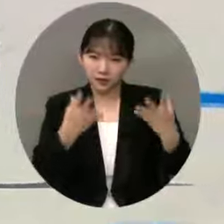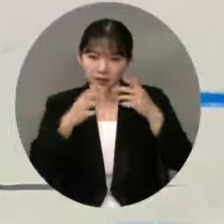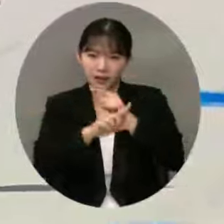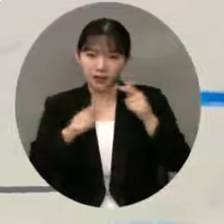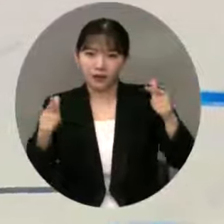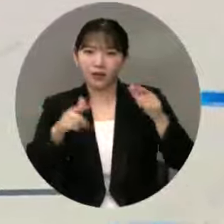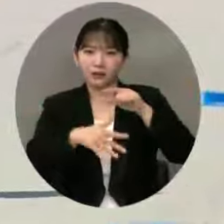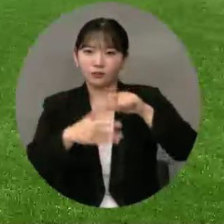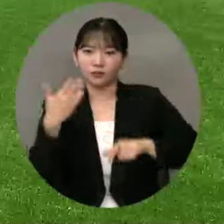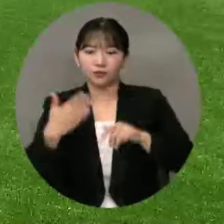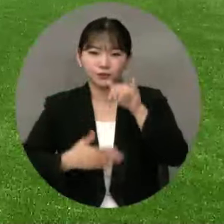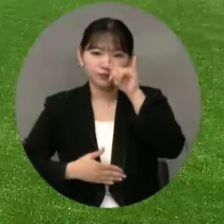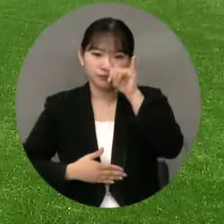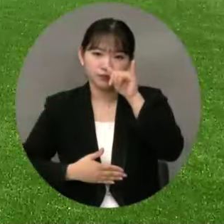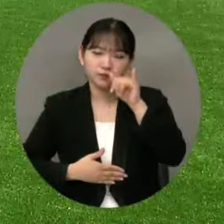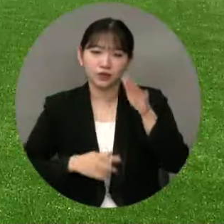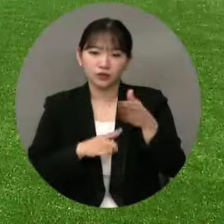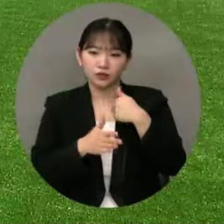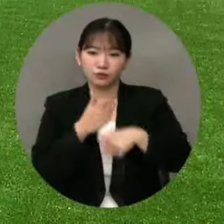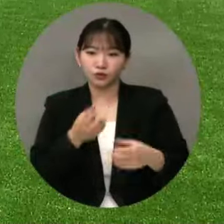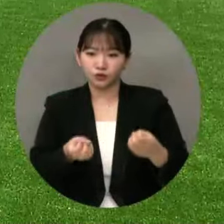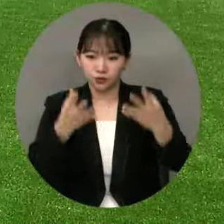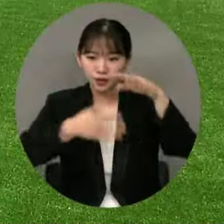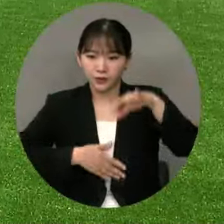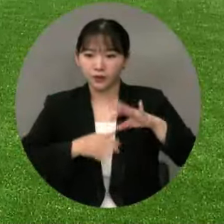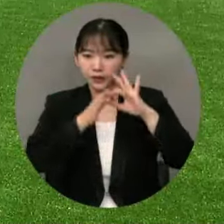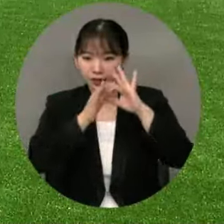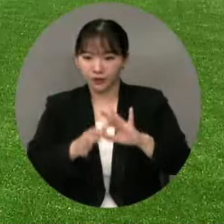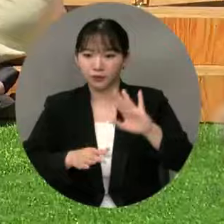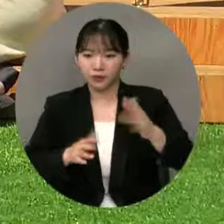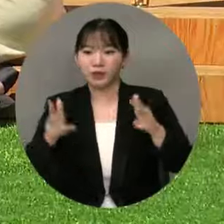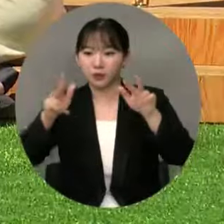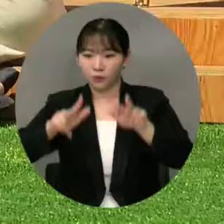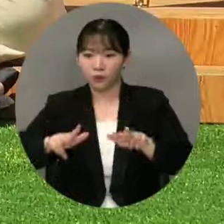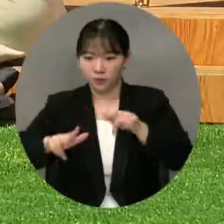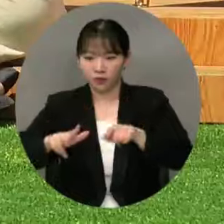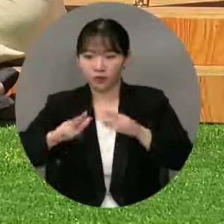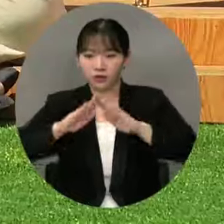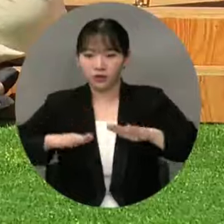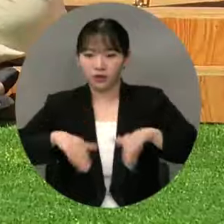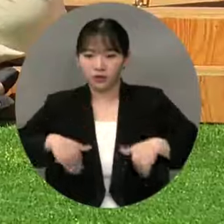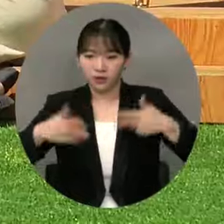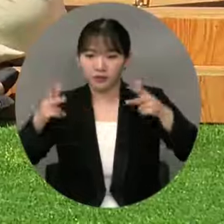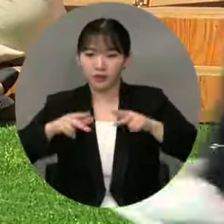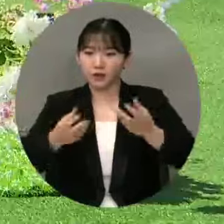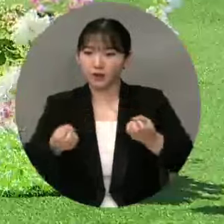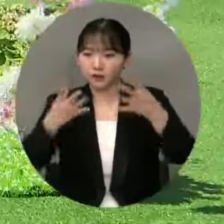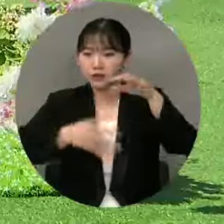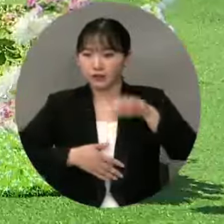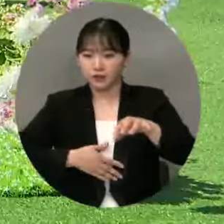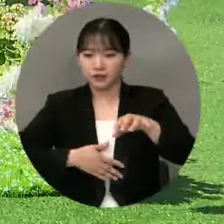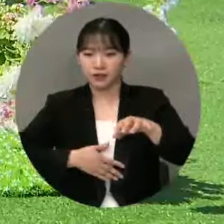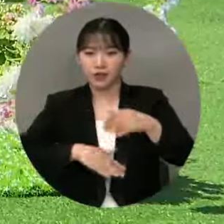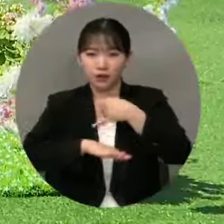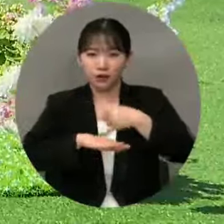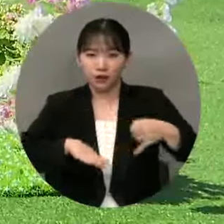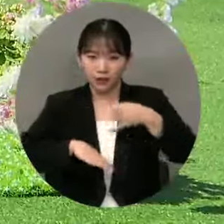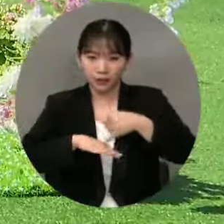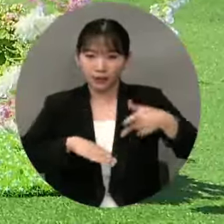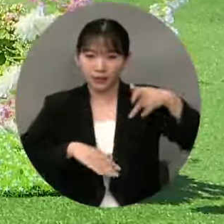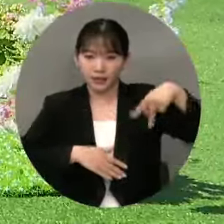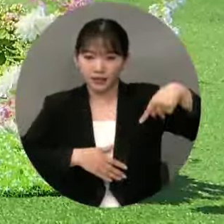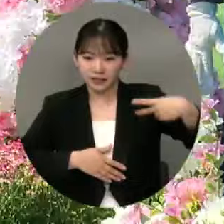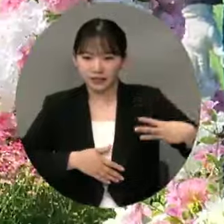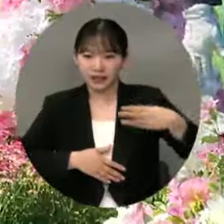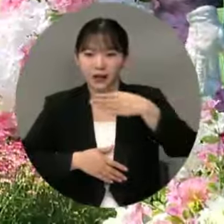프로그램이 이어집니다 수산물 축제장에서 이어지는 해 공원은 전남 정원 페스티벌 현장 완도 캐슬과